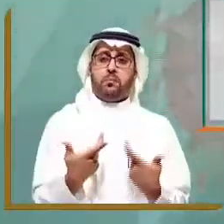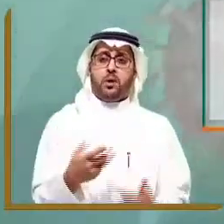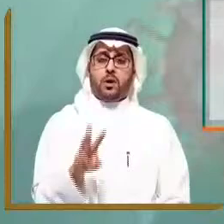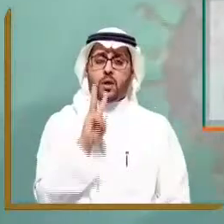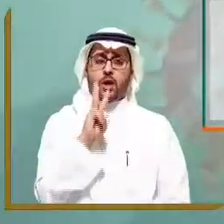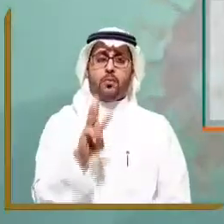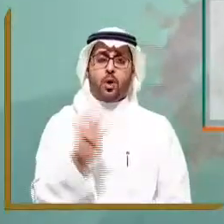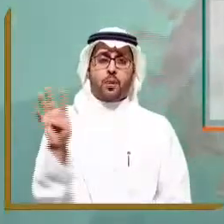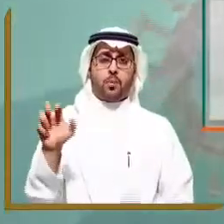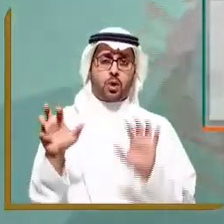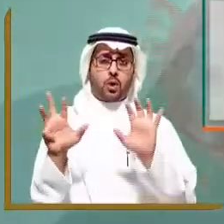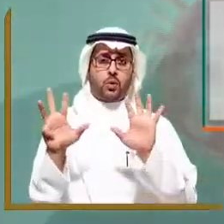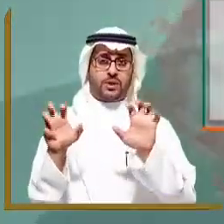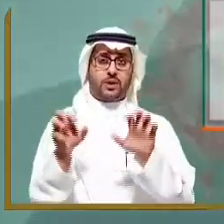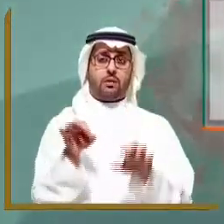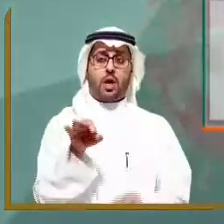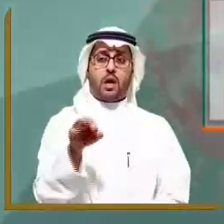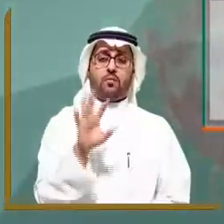إلى